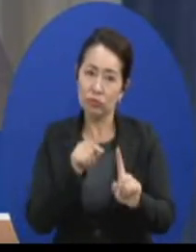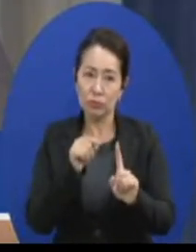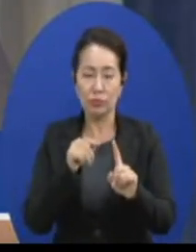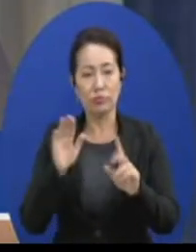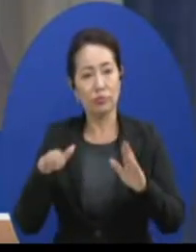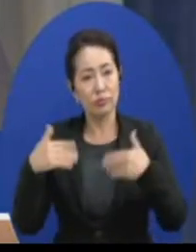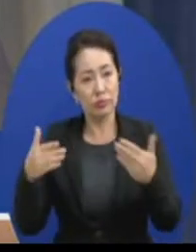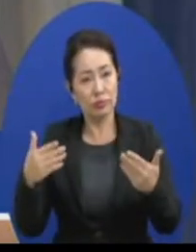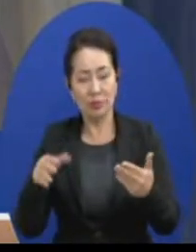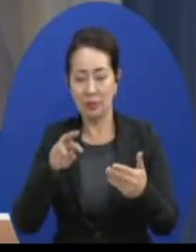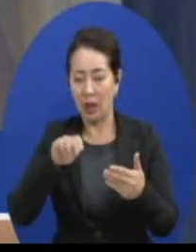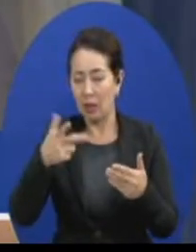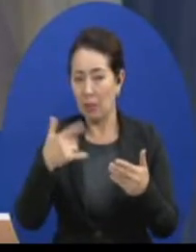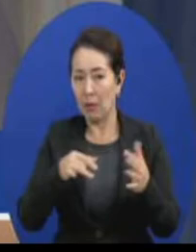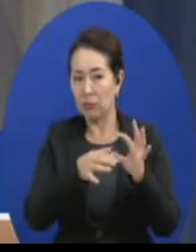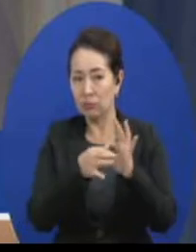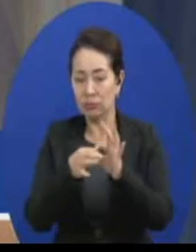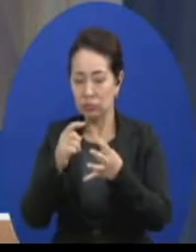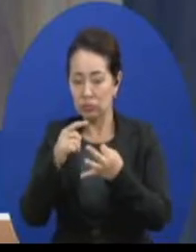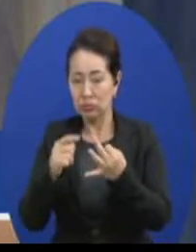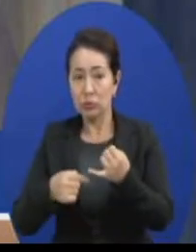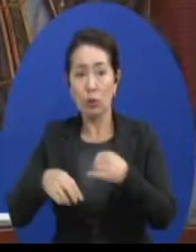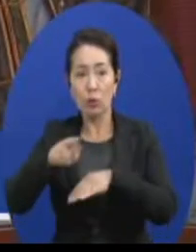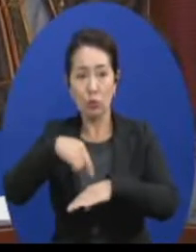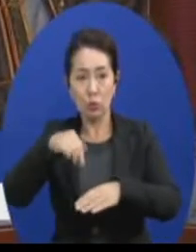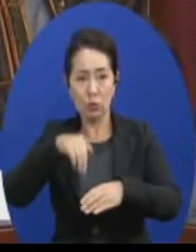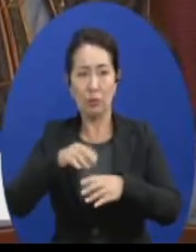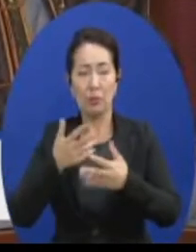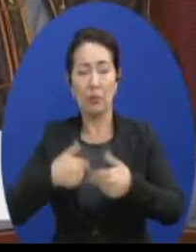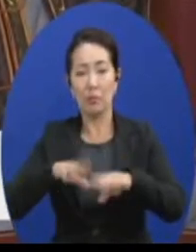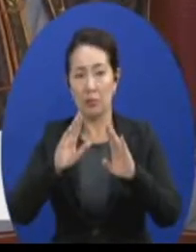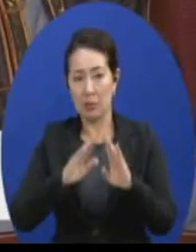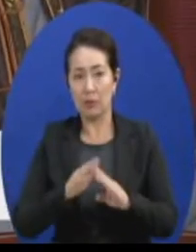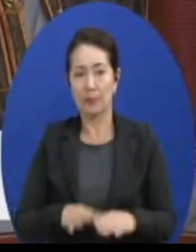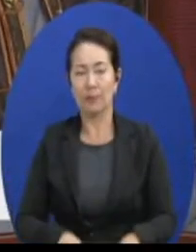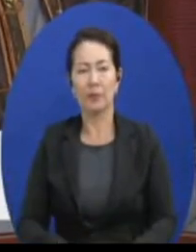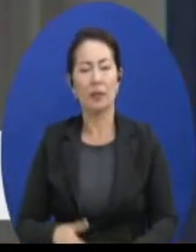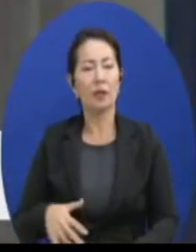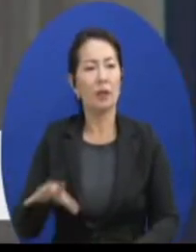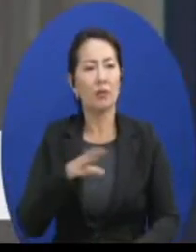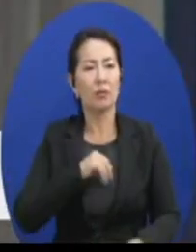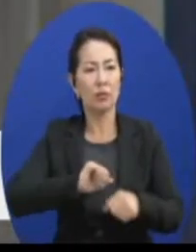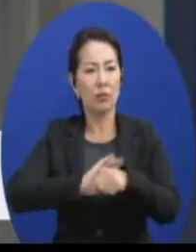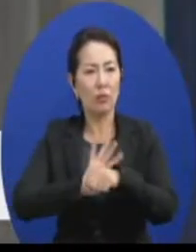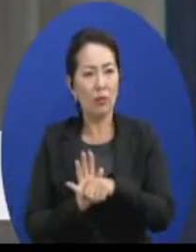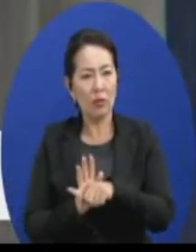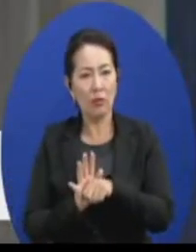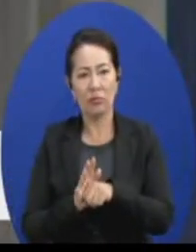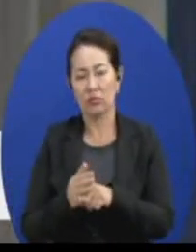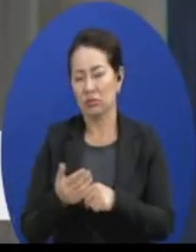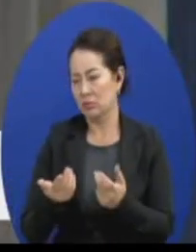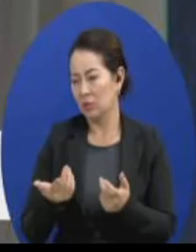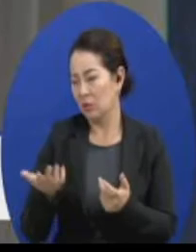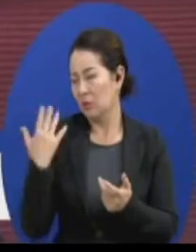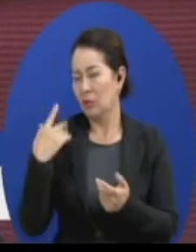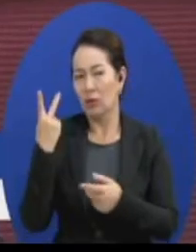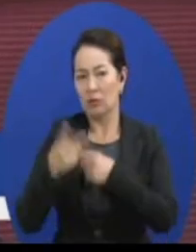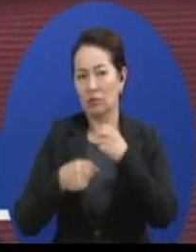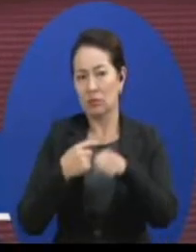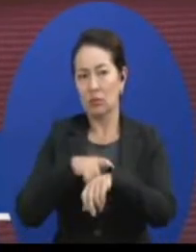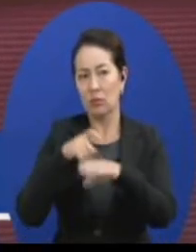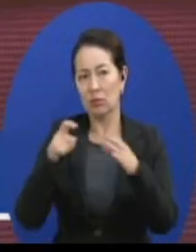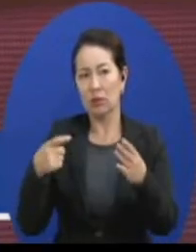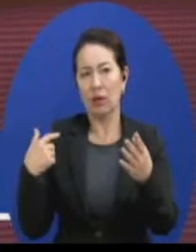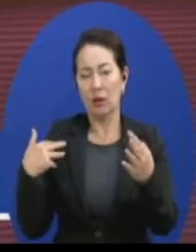цагаа өнгөрүүлэх юм талбай хорон дүүргийн хэмжээнд байгуулсан байна. Бидний хувьд ковид цар тахлын амаргүй өнгөрсөн жил 2 жил